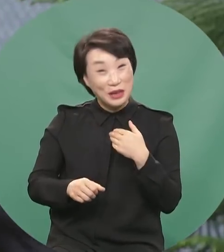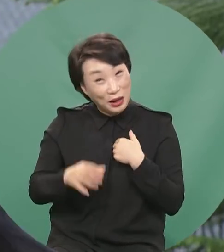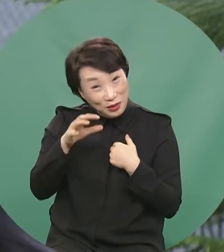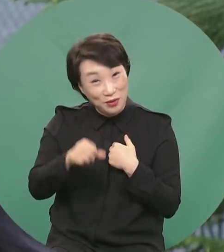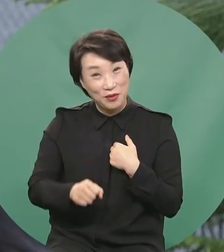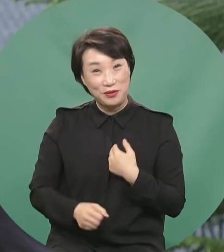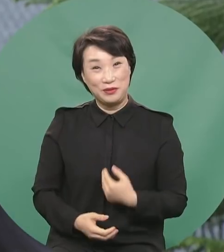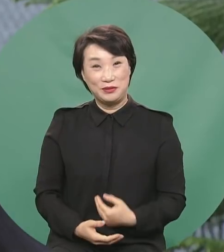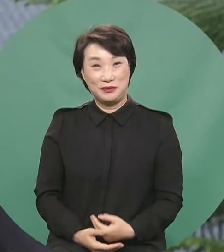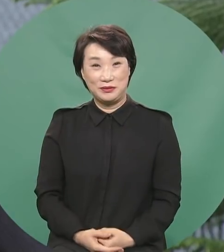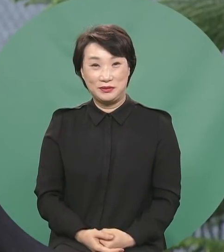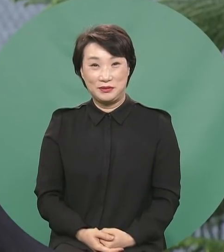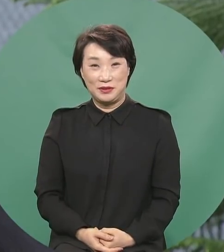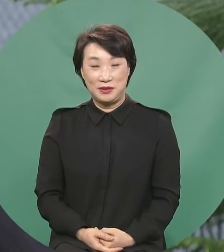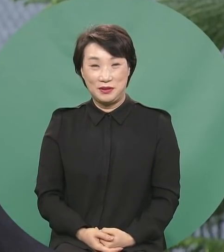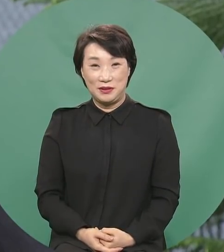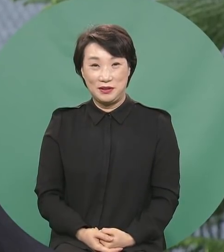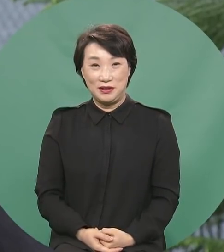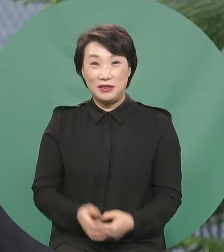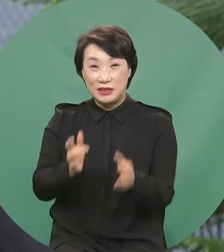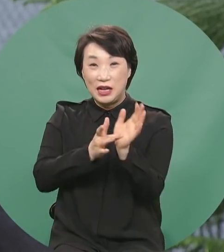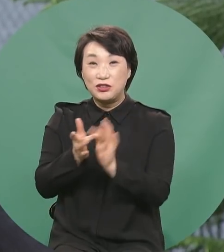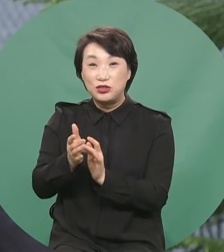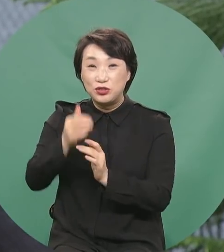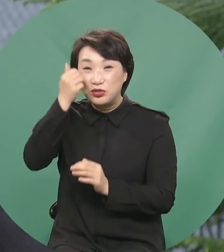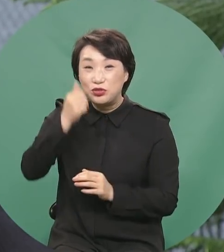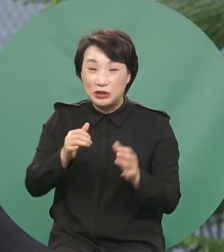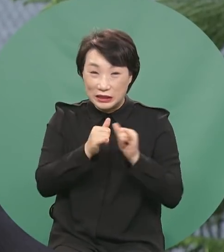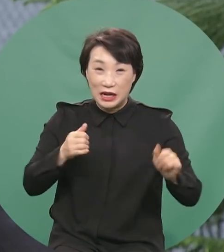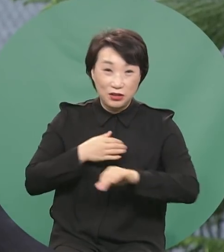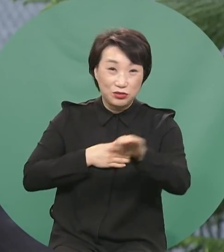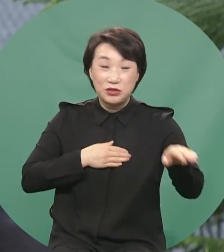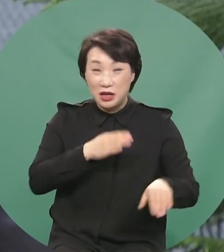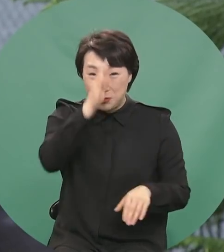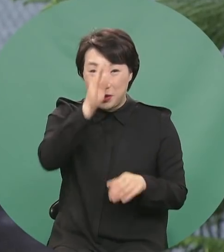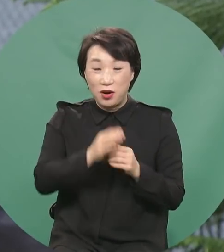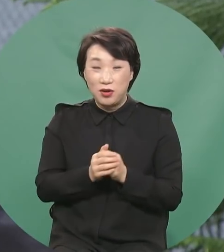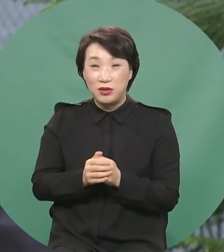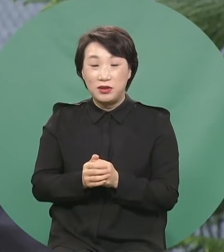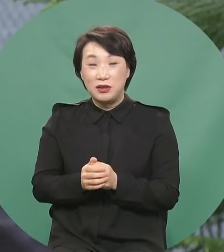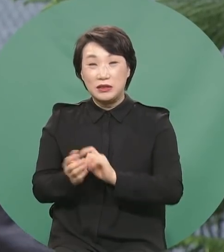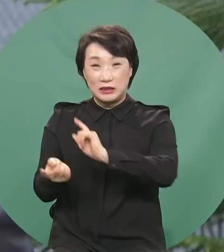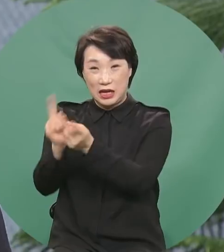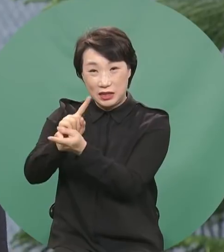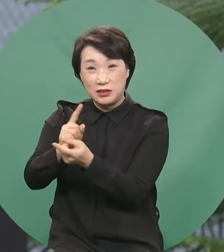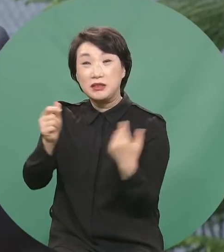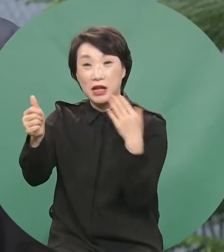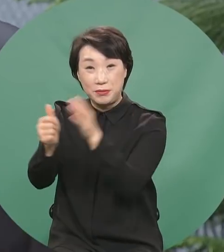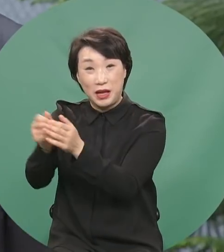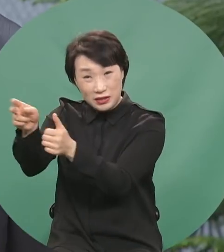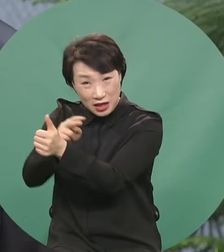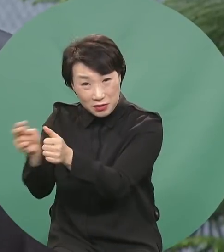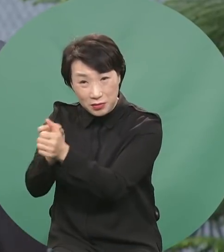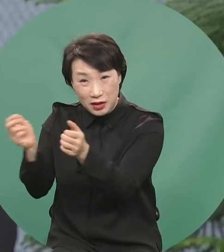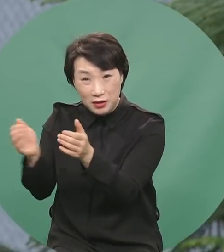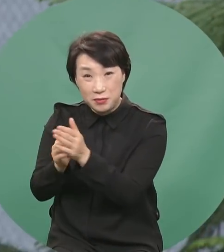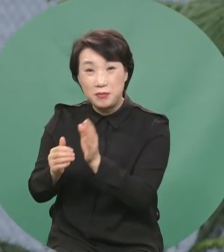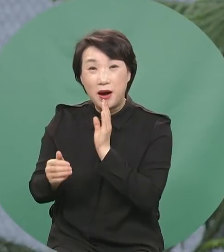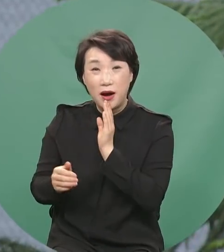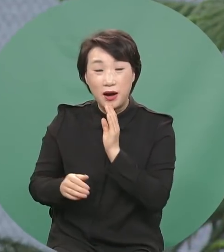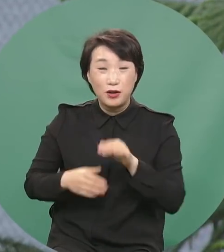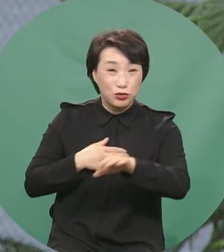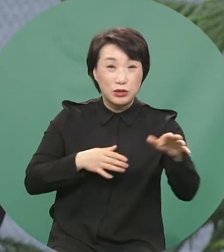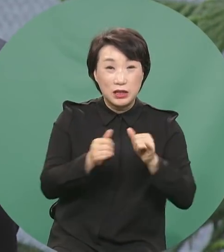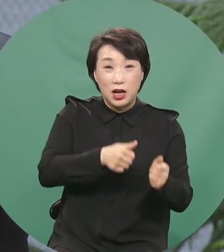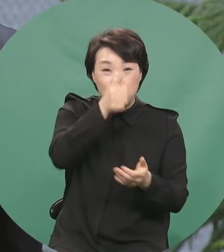내가 응? 예수는 인간의 질병을 채찍에 맞으심으로 담당하시고 죄값을